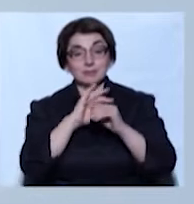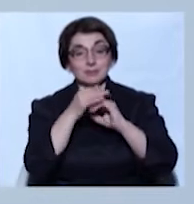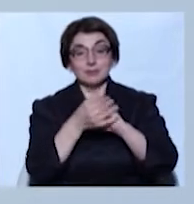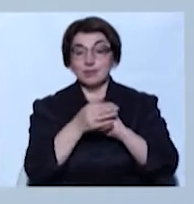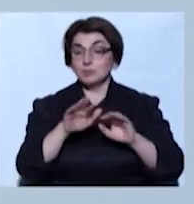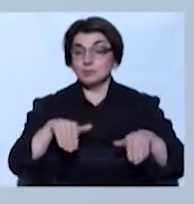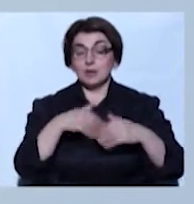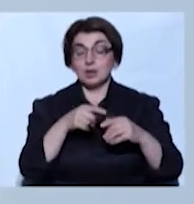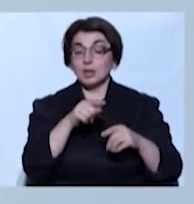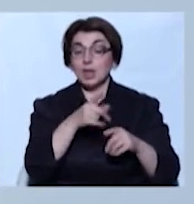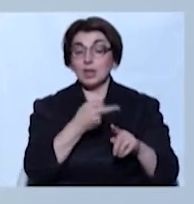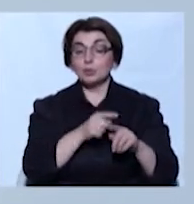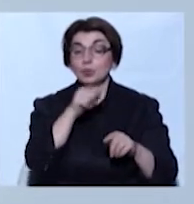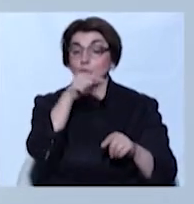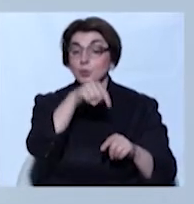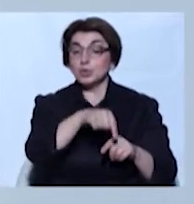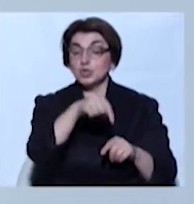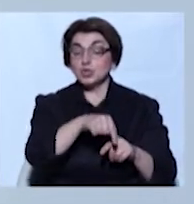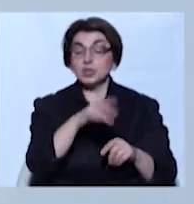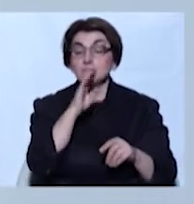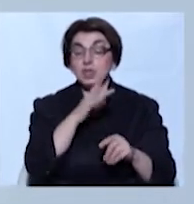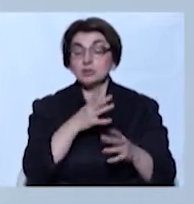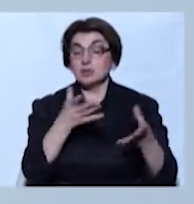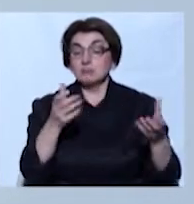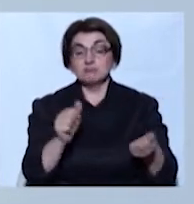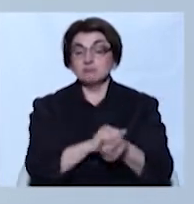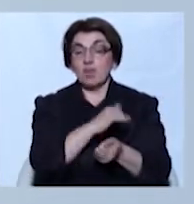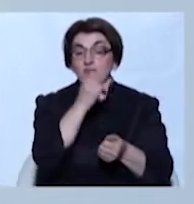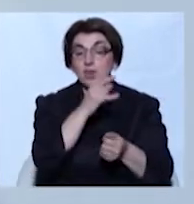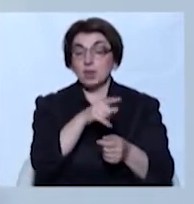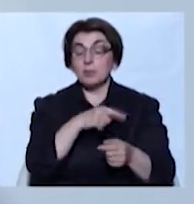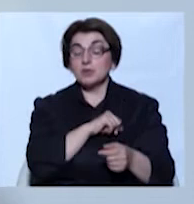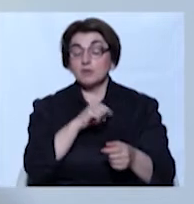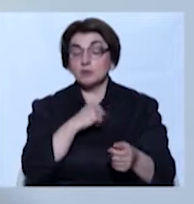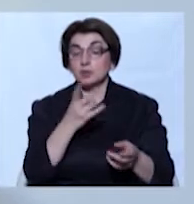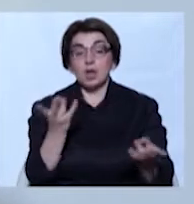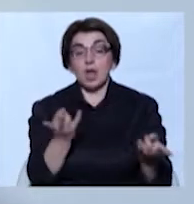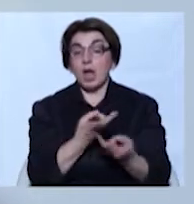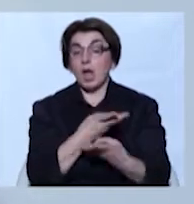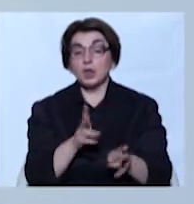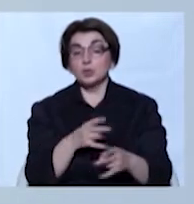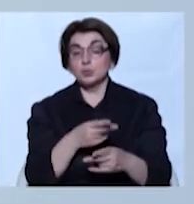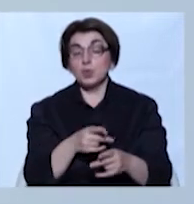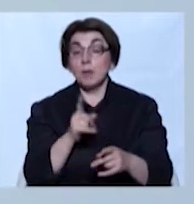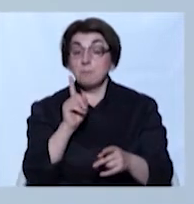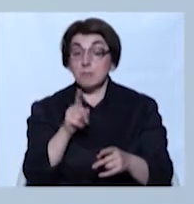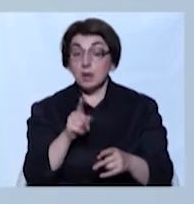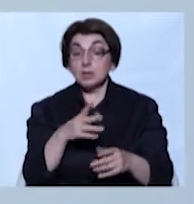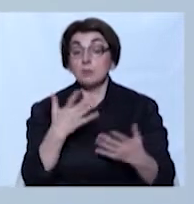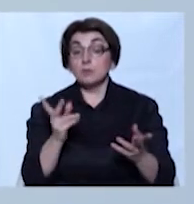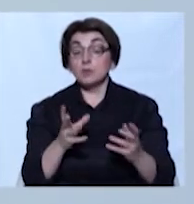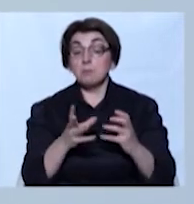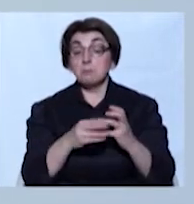მათ არ ემუქრებათ გამოშრობა და შესაბამისად ნაჭუჭიც არ სჭირდებათ. ხოლო რაც შეეხება ქვეწარმავლებსა